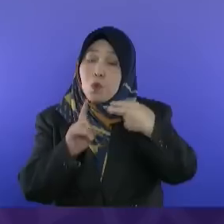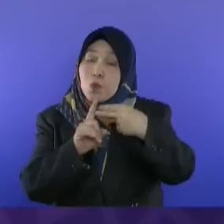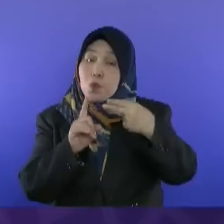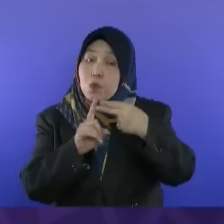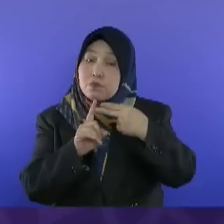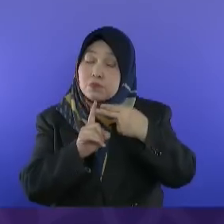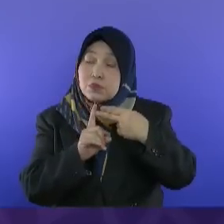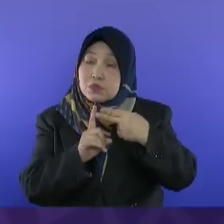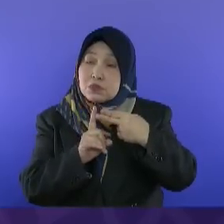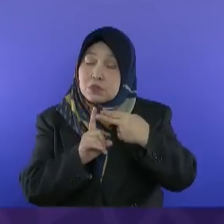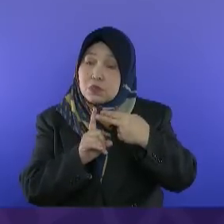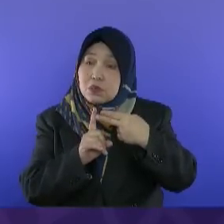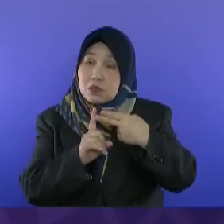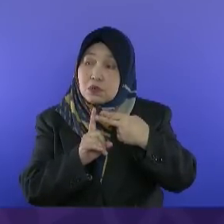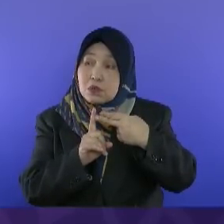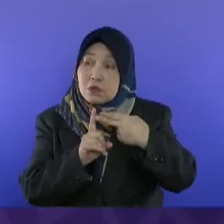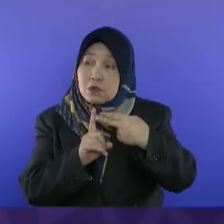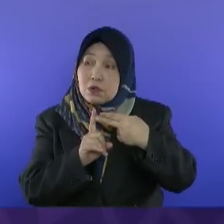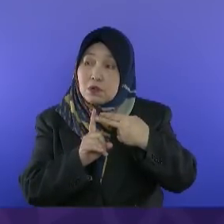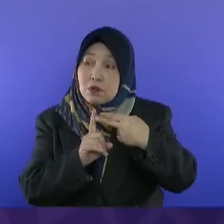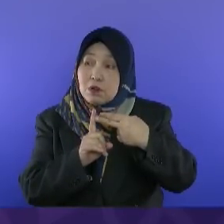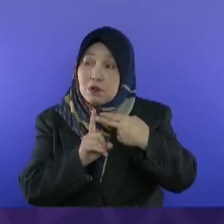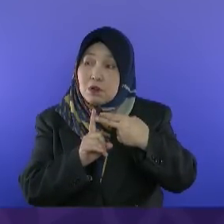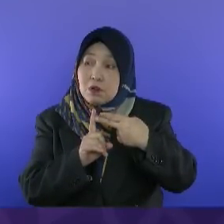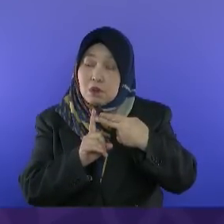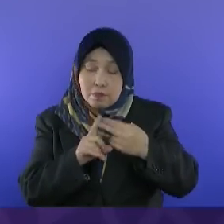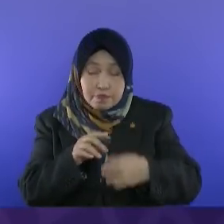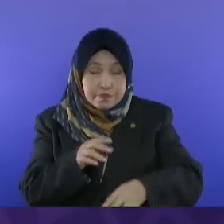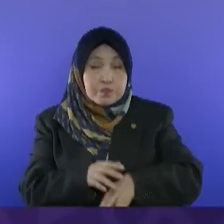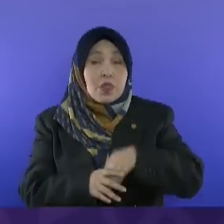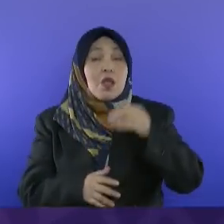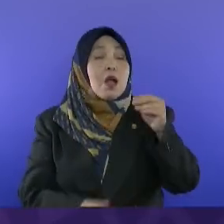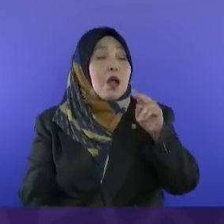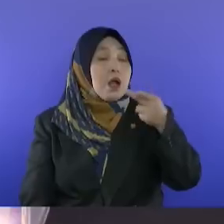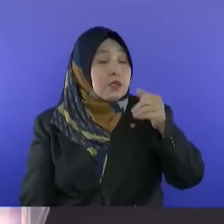apa istilahnya huruf yang keluar